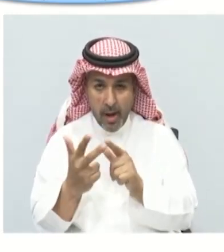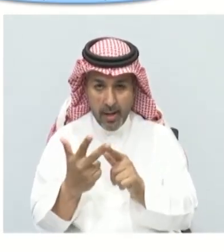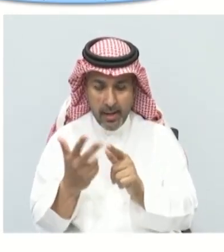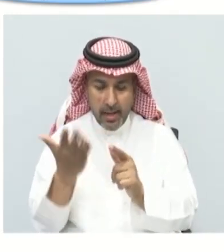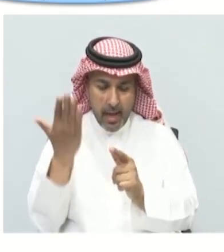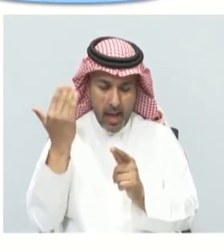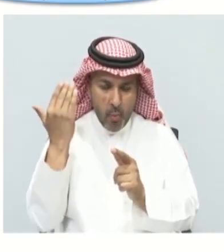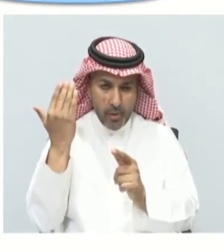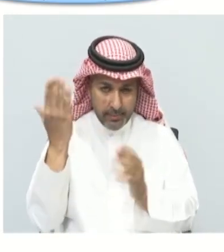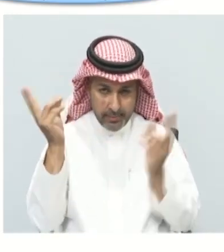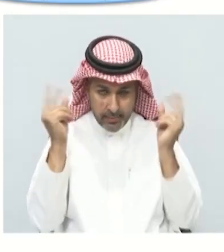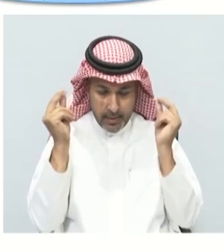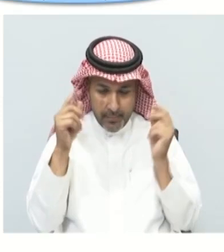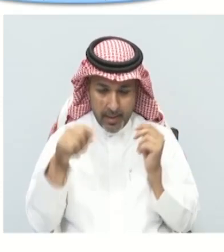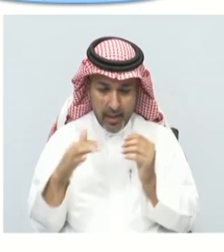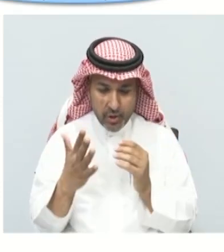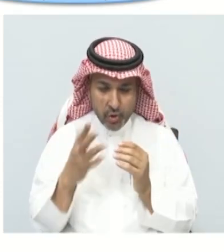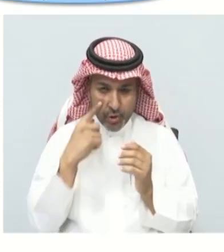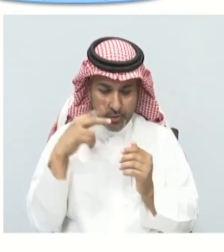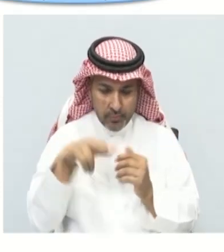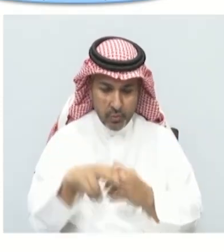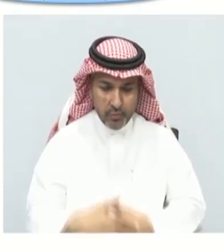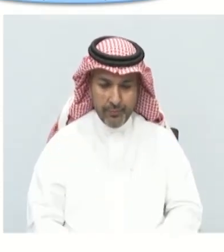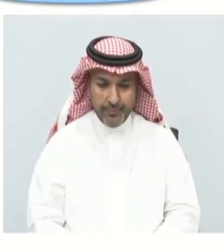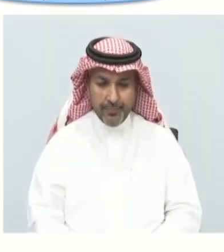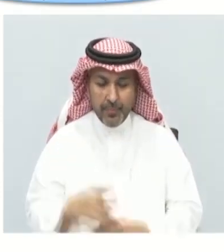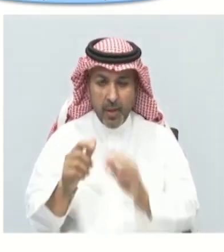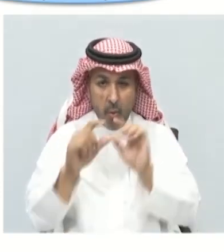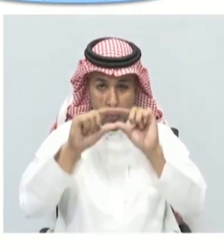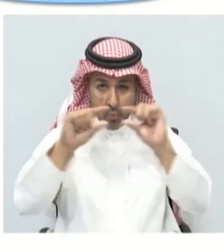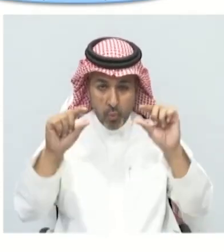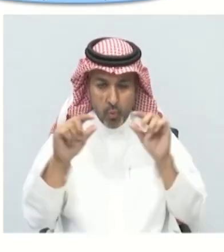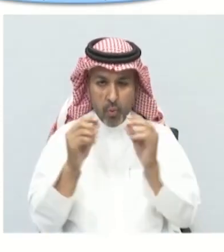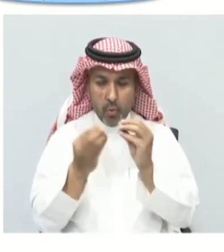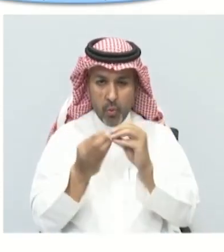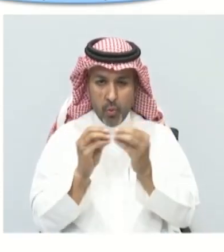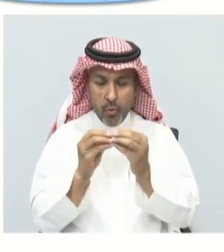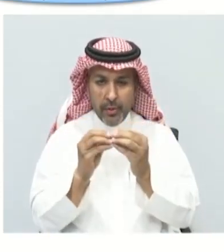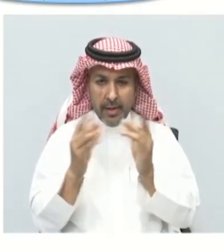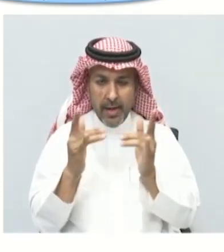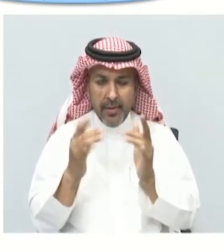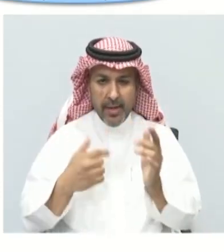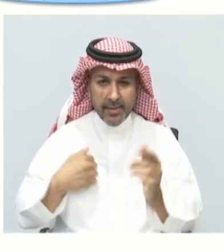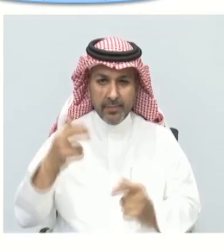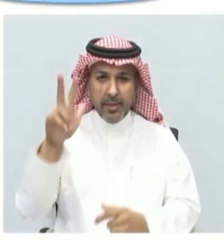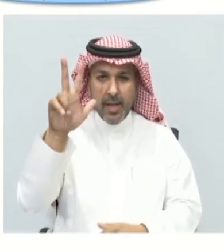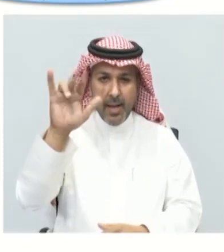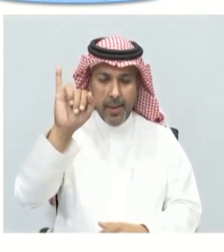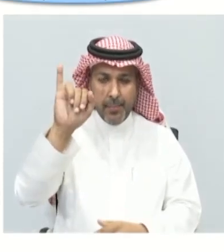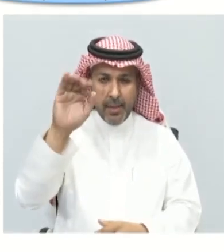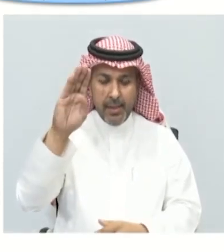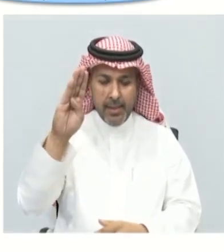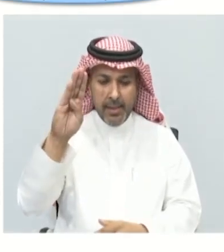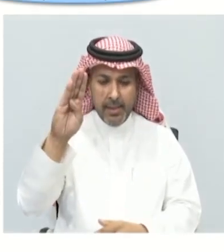منهجنا في فيزياء واحد الذي يتكلم عن الميكانيكا الميكانيكا بفرعيها الحركه في بعد والحركه في